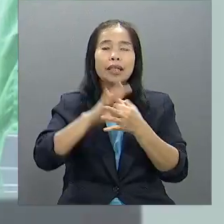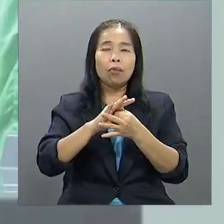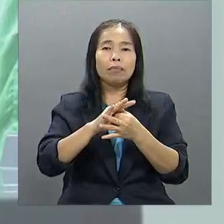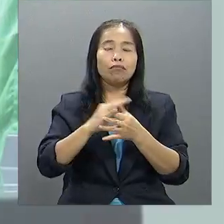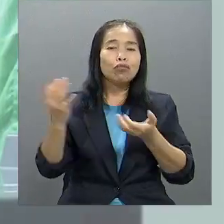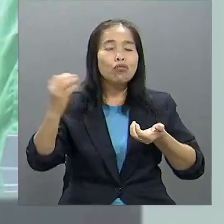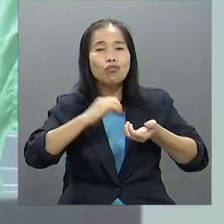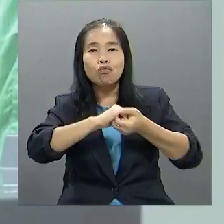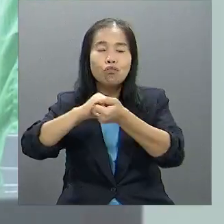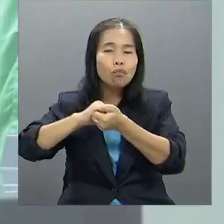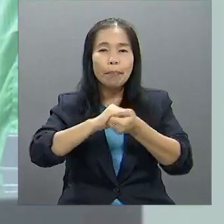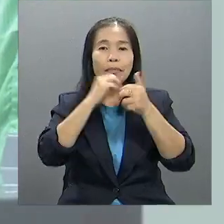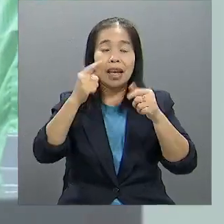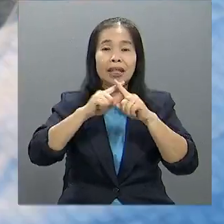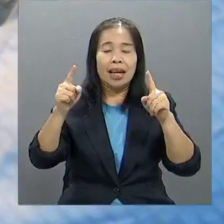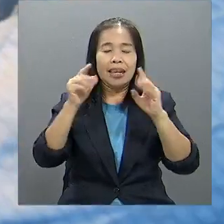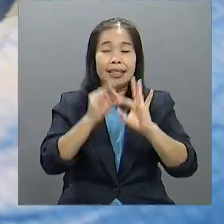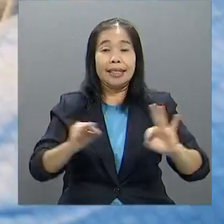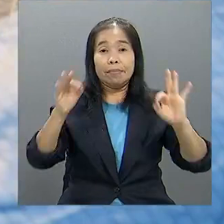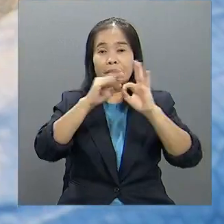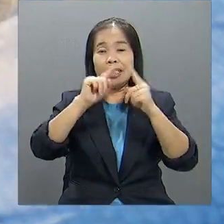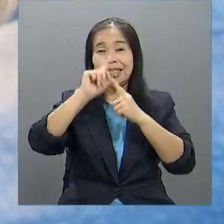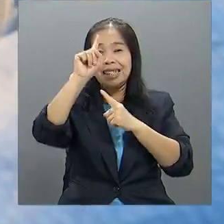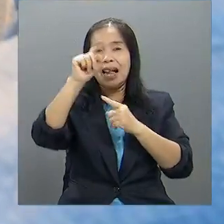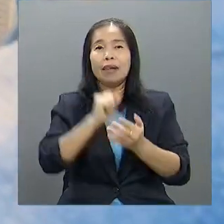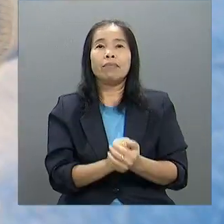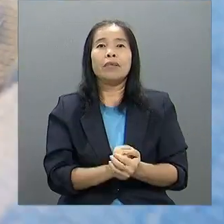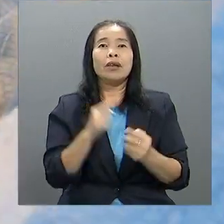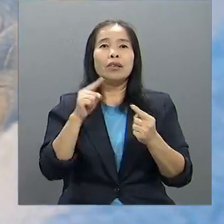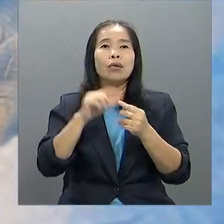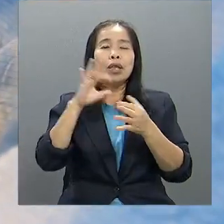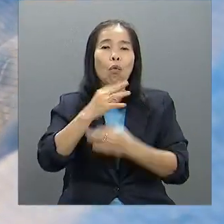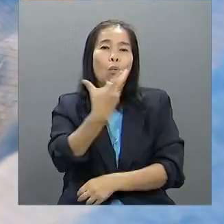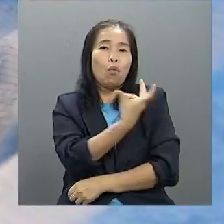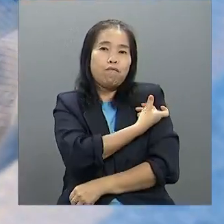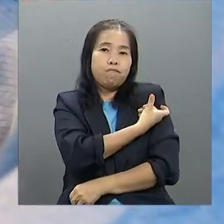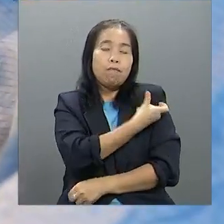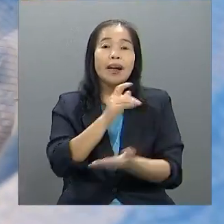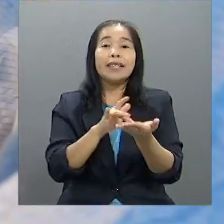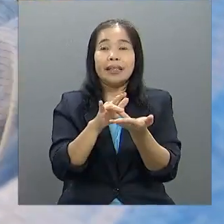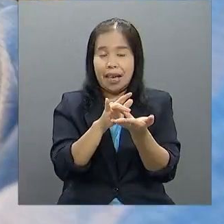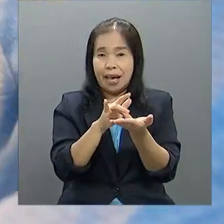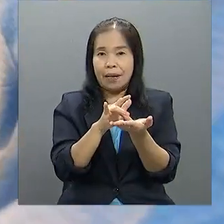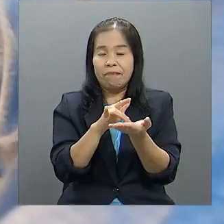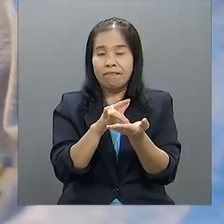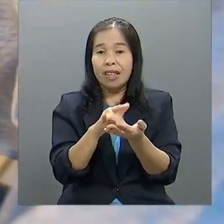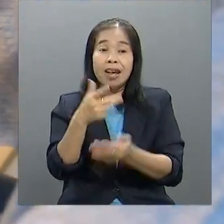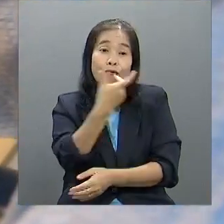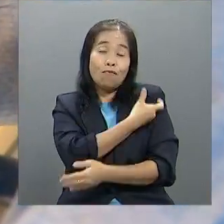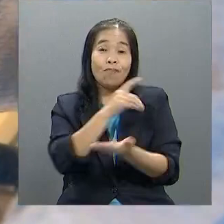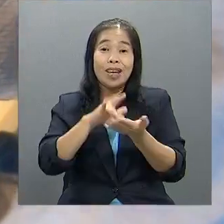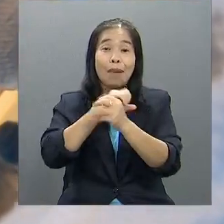แรกซึ่งหลายๆคนพูดถึงเนี่ยก็คือเรื่องวัคซีนแต่ว่าวัคซีนเนี่ยผมขอเรียนไว้นิดนึงนะครับอย่าหวังว่ามันจะมาเร็ว